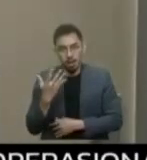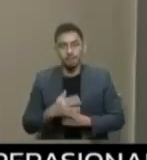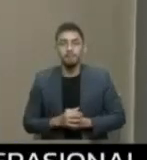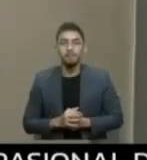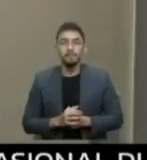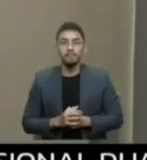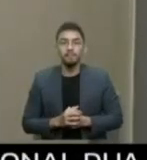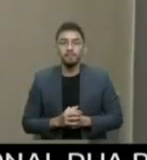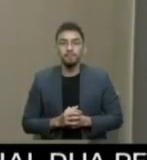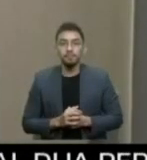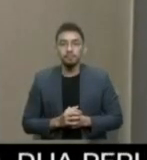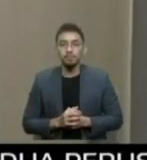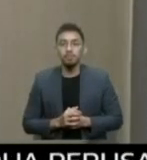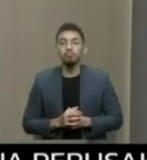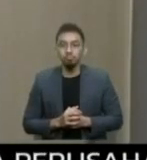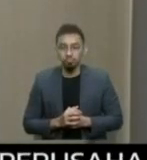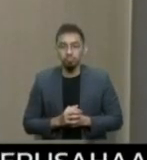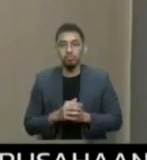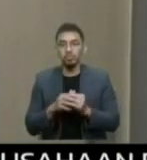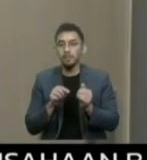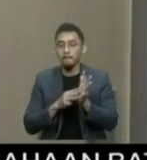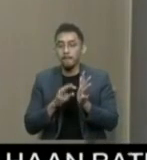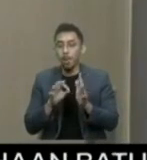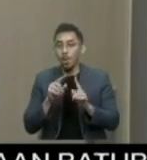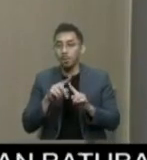tersebut. Ya, modusnya dendam ya. Memang kita gali,